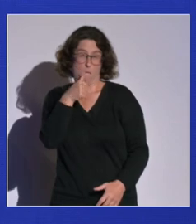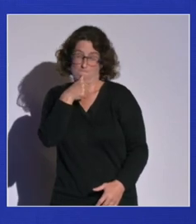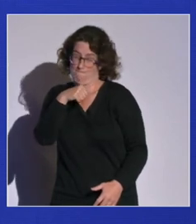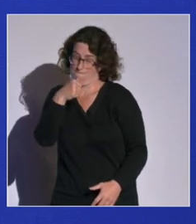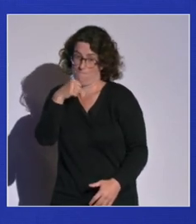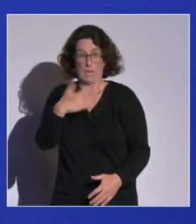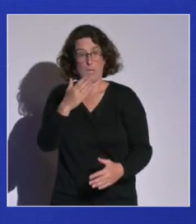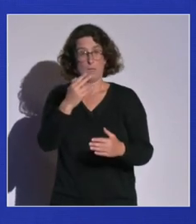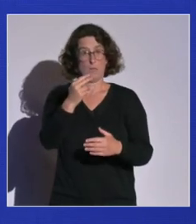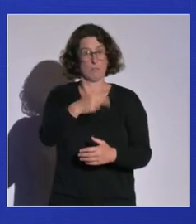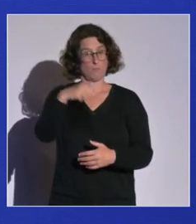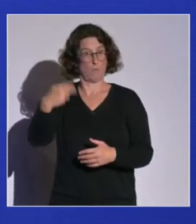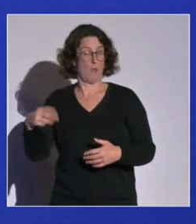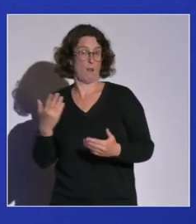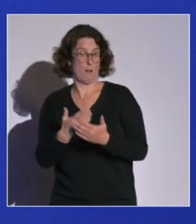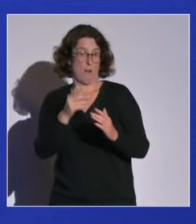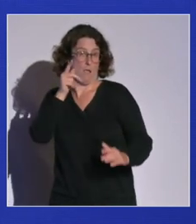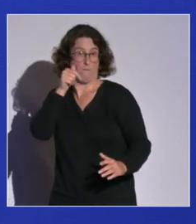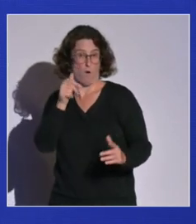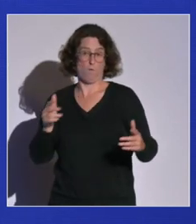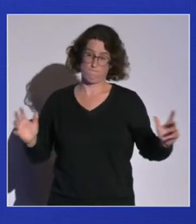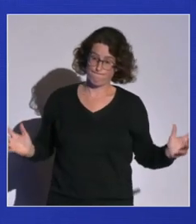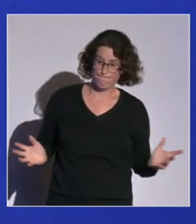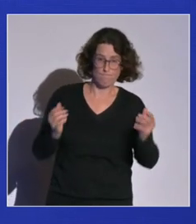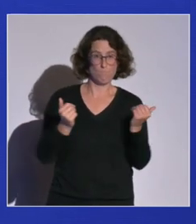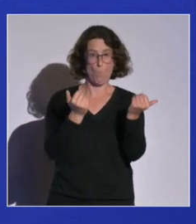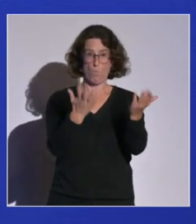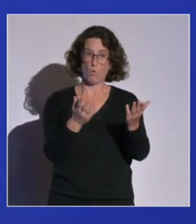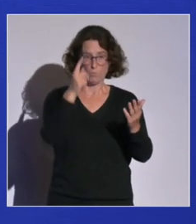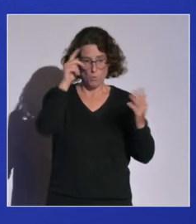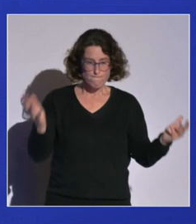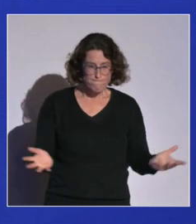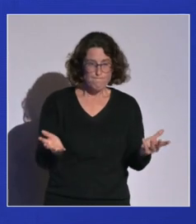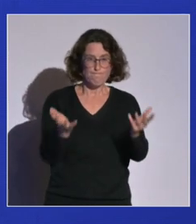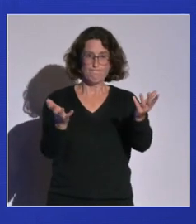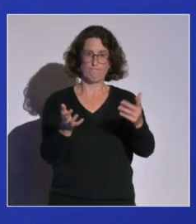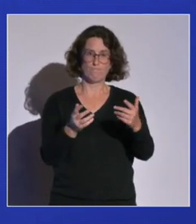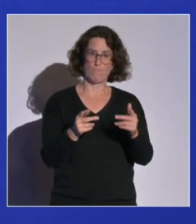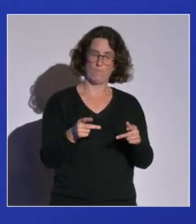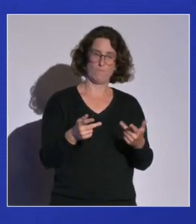proposer et le faire vivre. Deuxième défi.